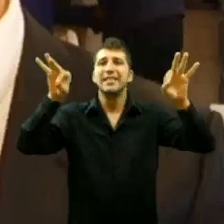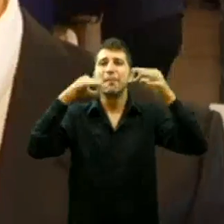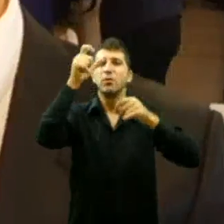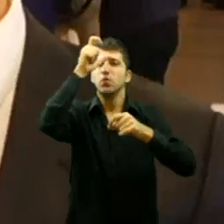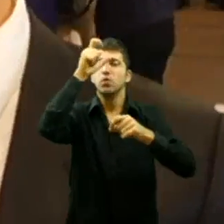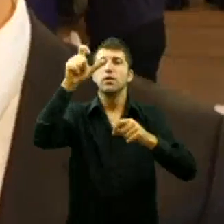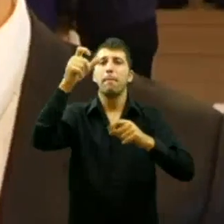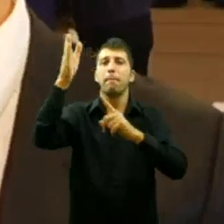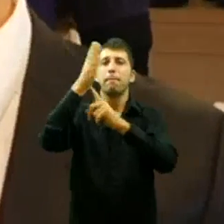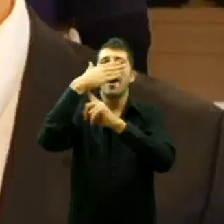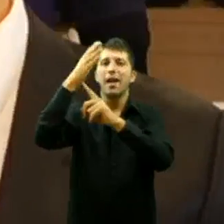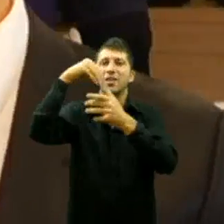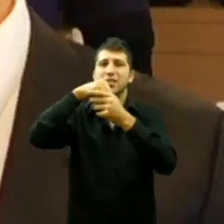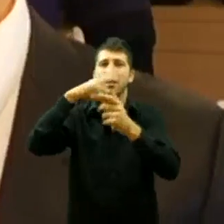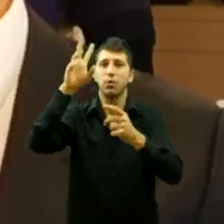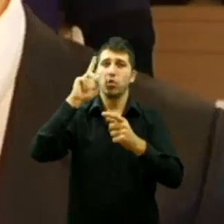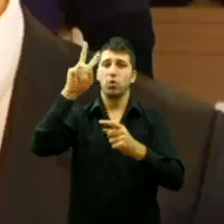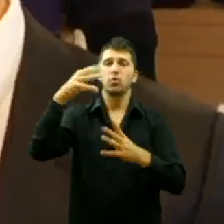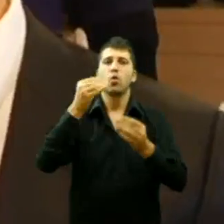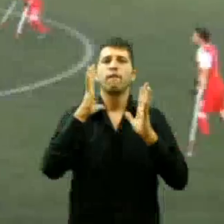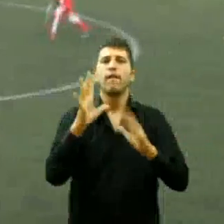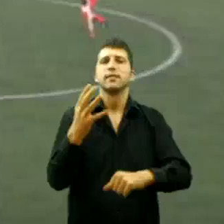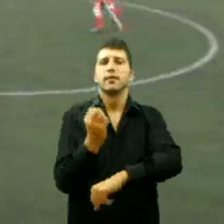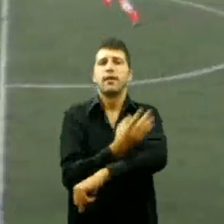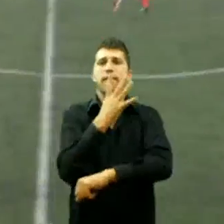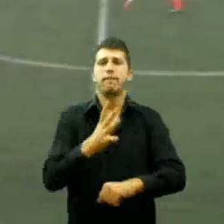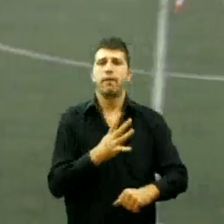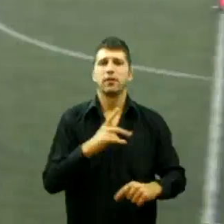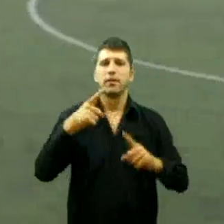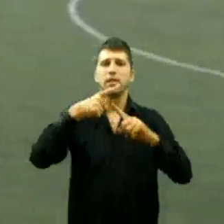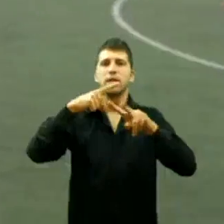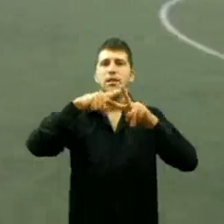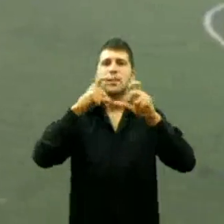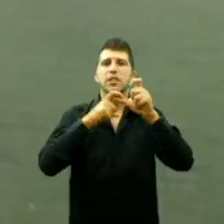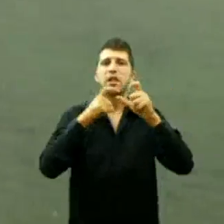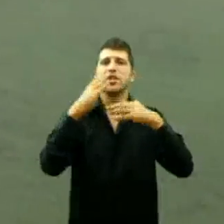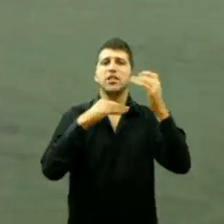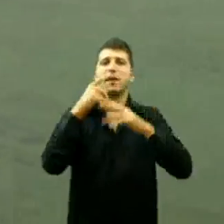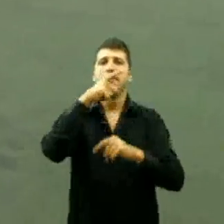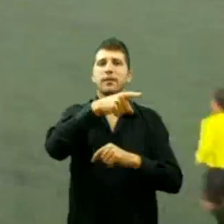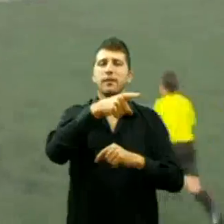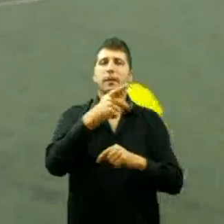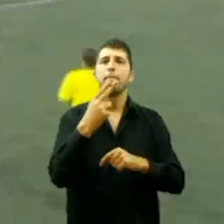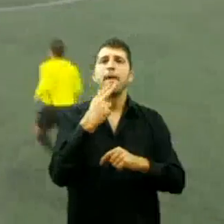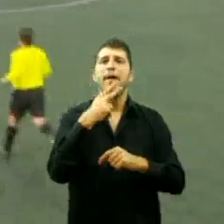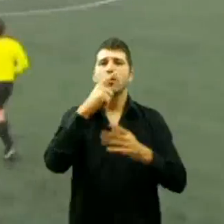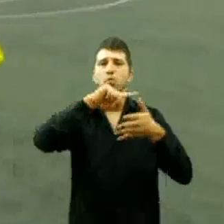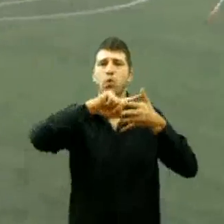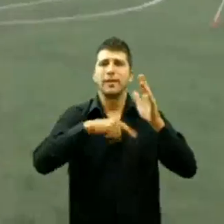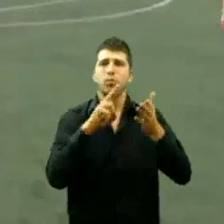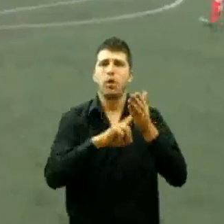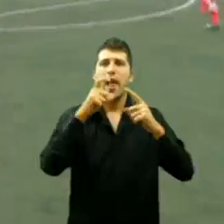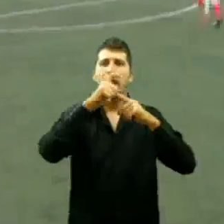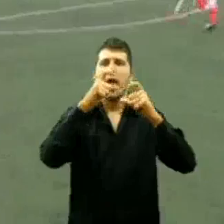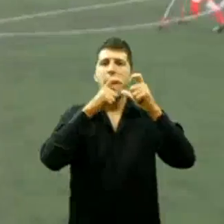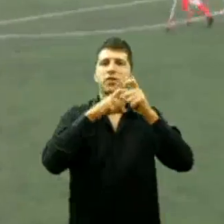Türk bayrağını dalgalandırdığında çok daha fazla haz alıyor. Taşyapı Yönetim Kurulu Üyesi Ece Turanlı da anlaşmanın öneminden